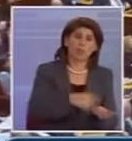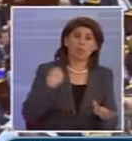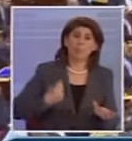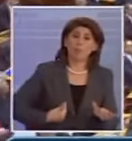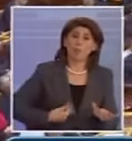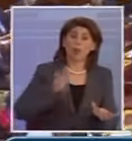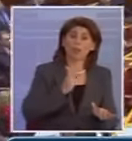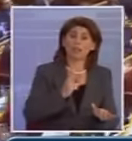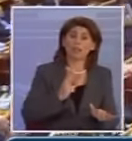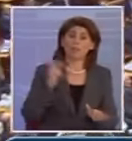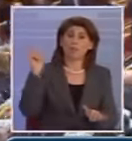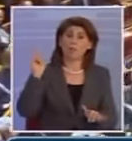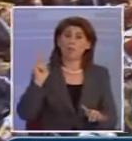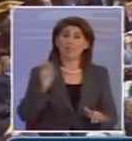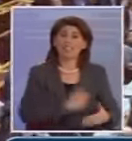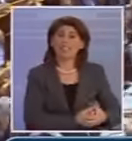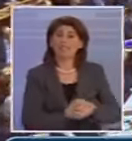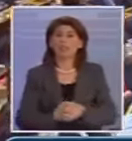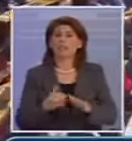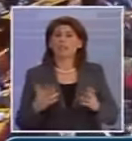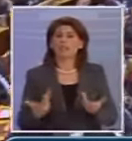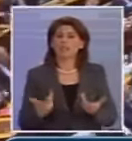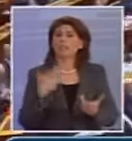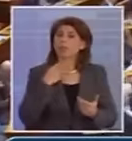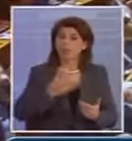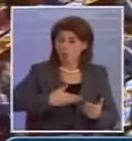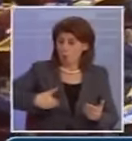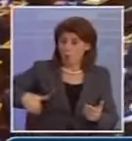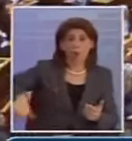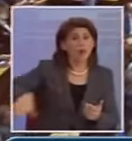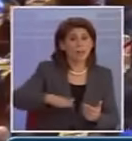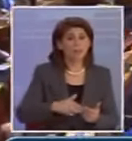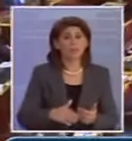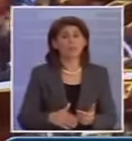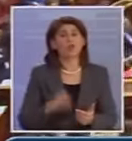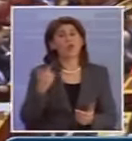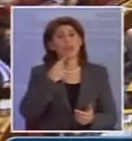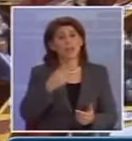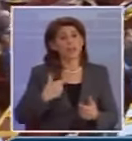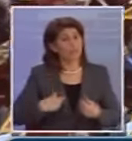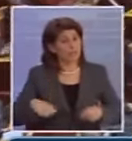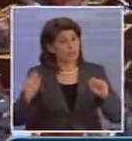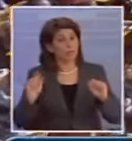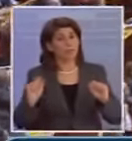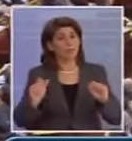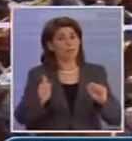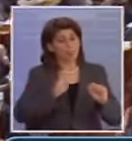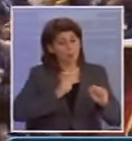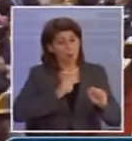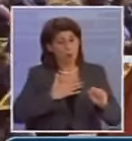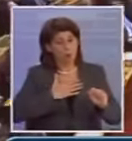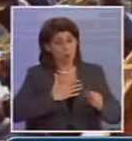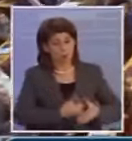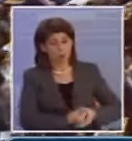καταγγείλει την πολιτική της λιτότητας. Γιατί άραγε? Διότι όλοι εμείς οι υπόλοιποι, όταν λέμε ότι διαφωνούμε με τη μονομερή λιτότητα,